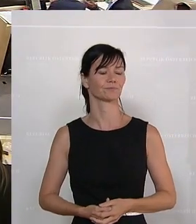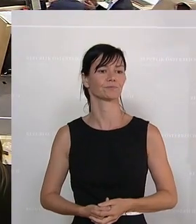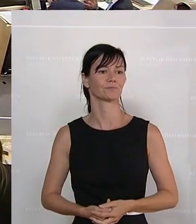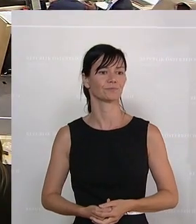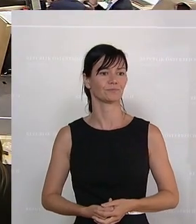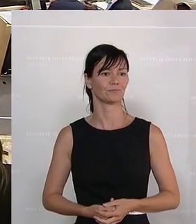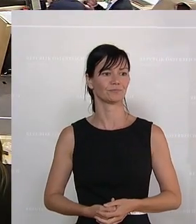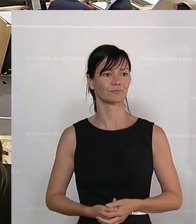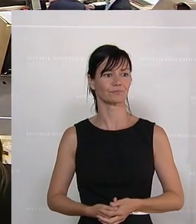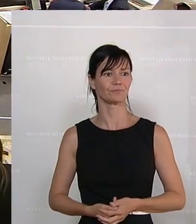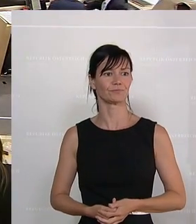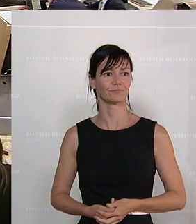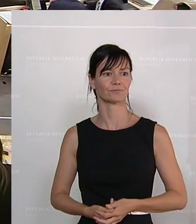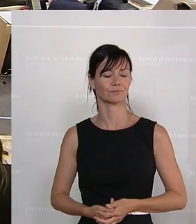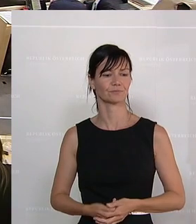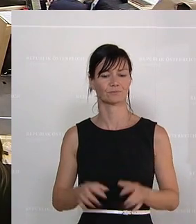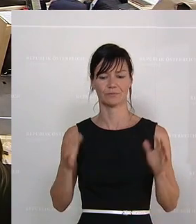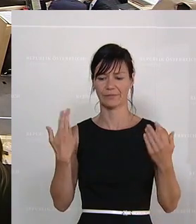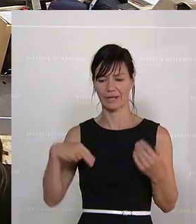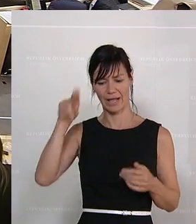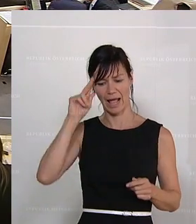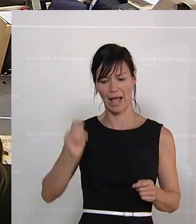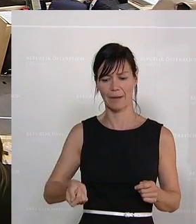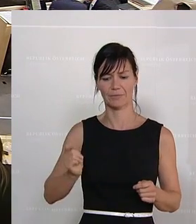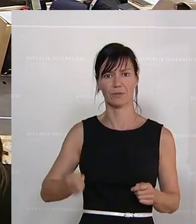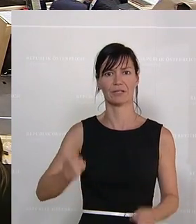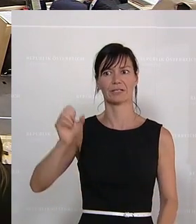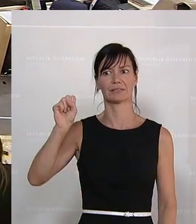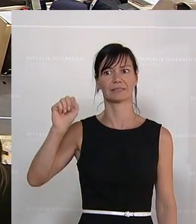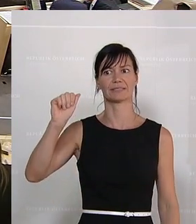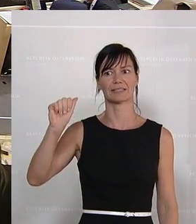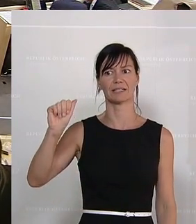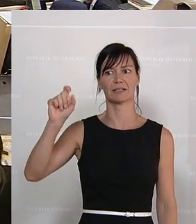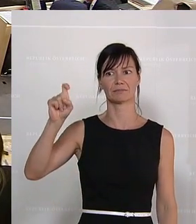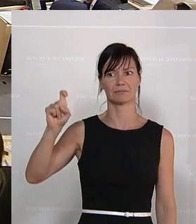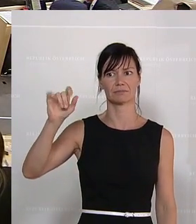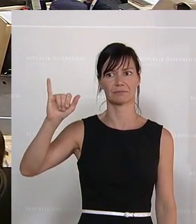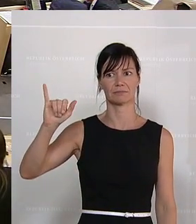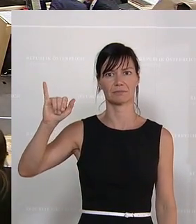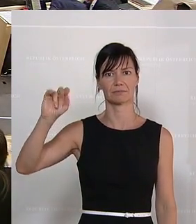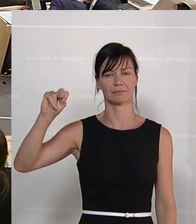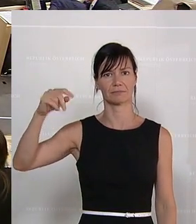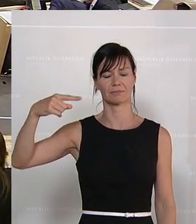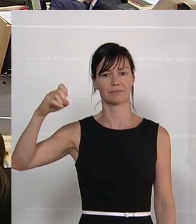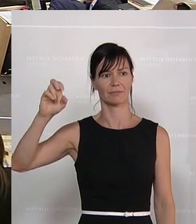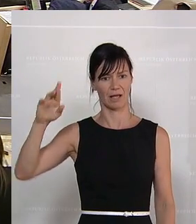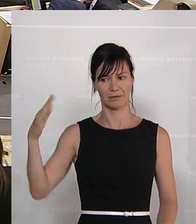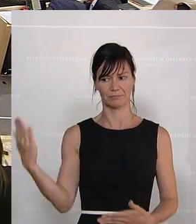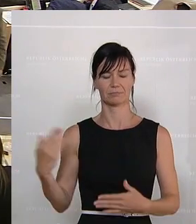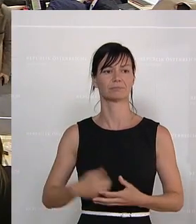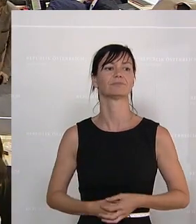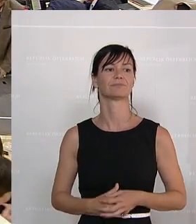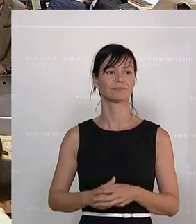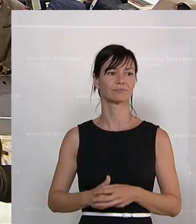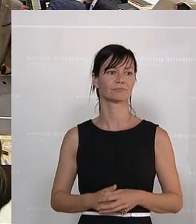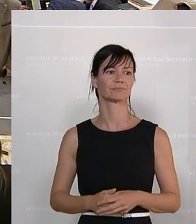der sozialminister johannes rauch zu dieser anfragebeantwortungen die rückmeldungen die das ministerium in puncto